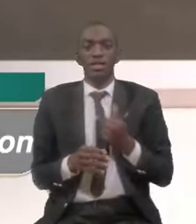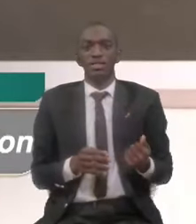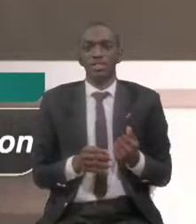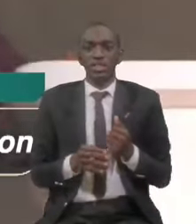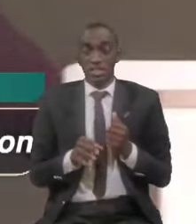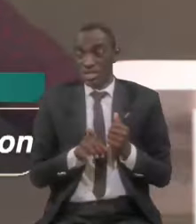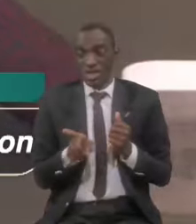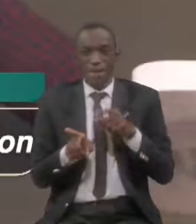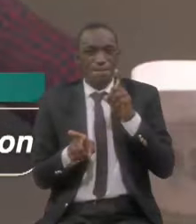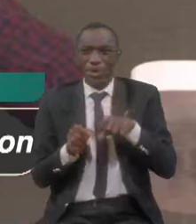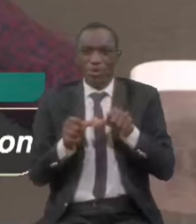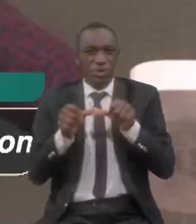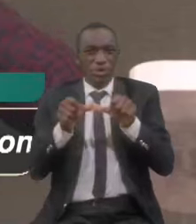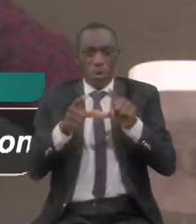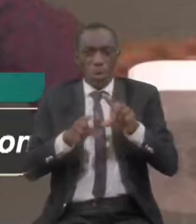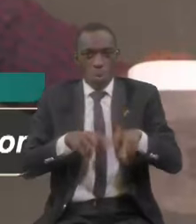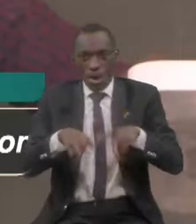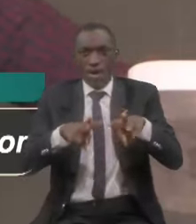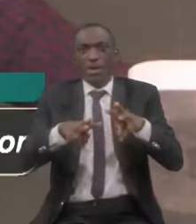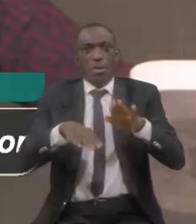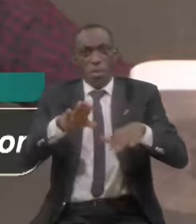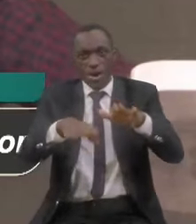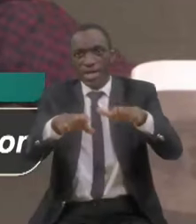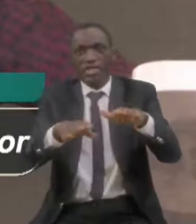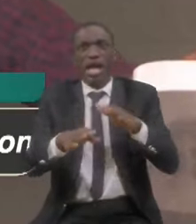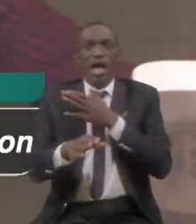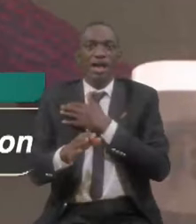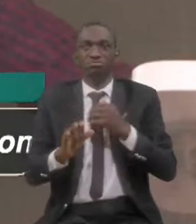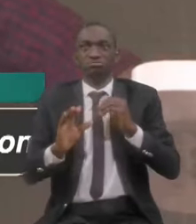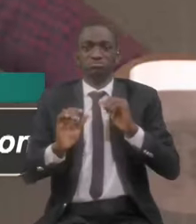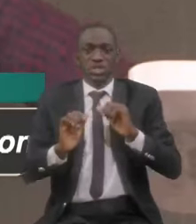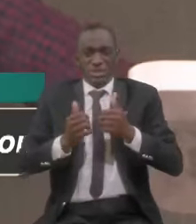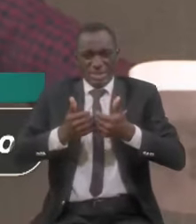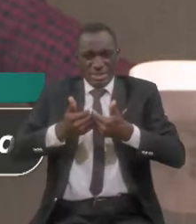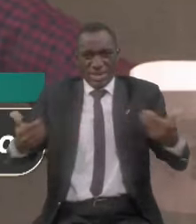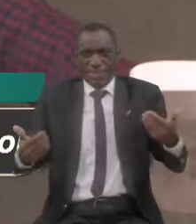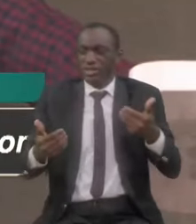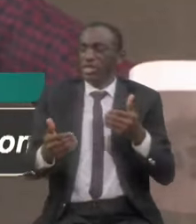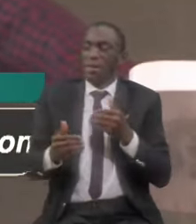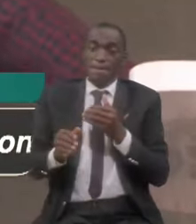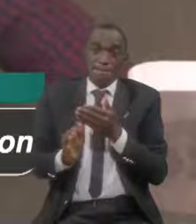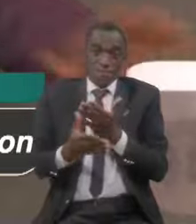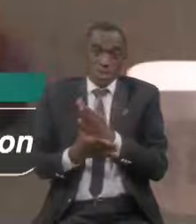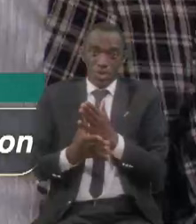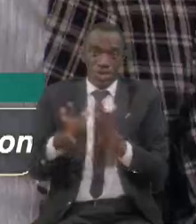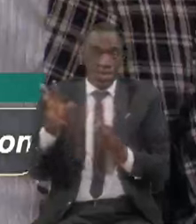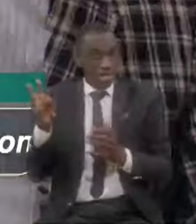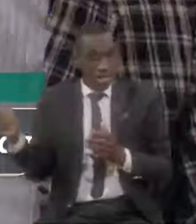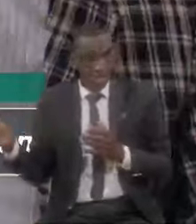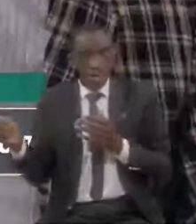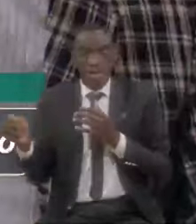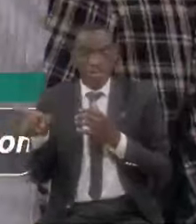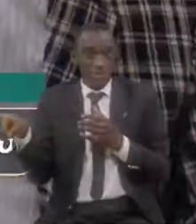il devait évoluer en gardant la séparation entre lui et la